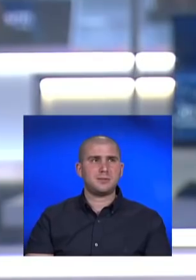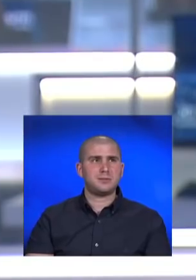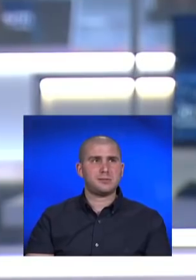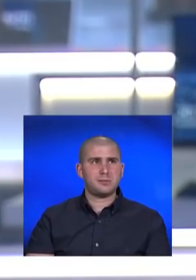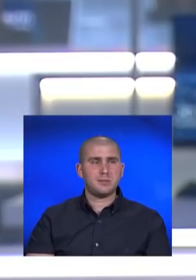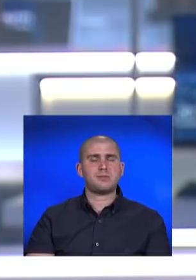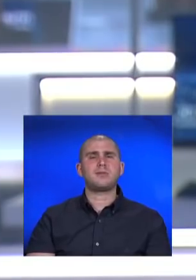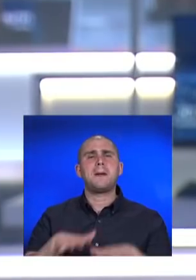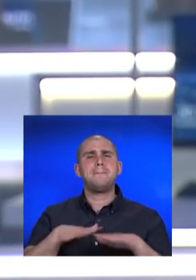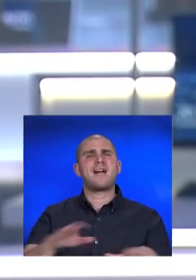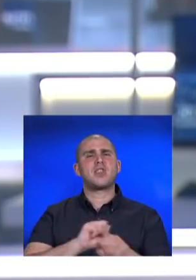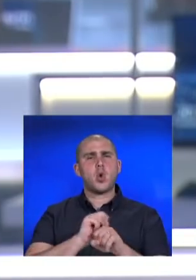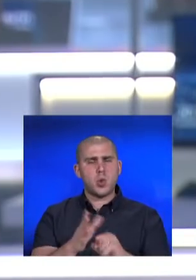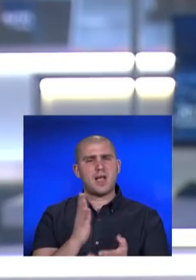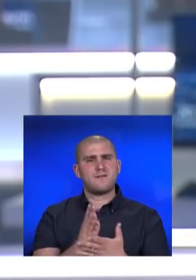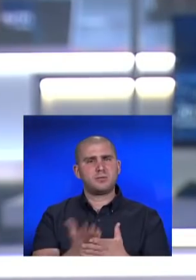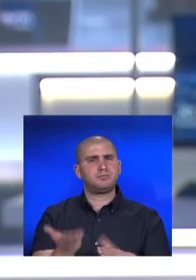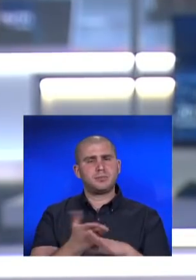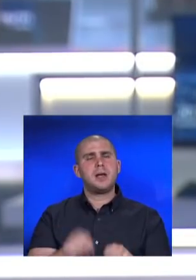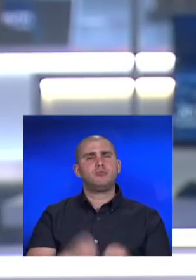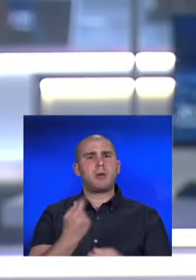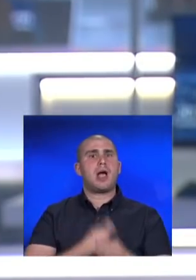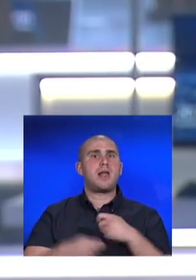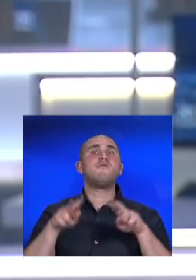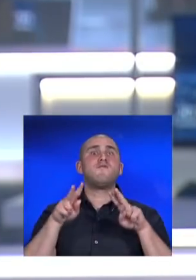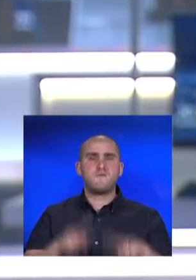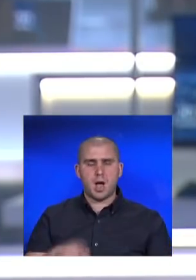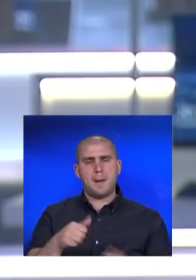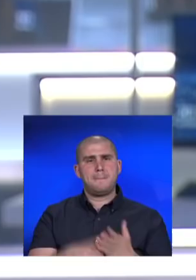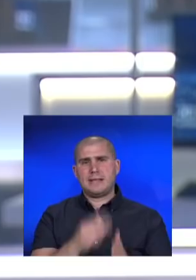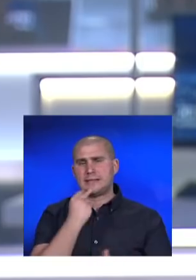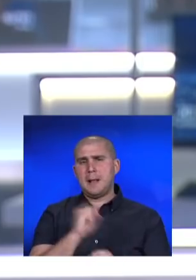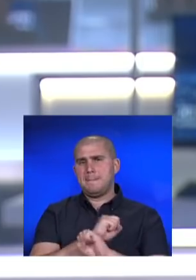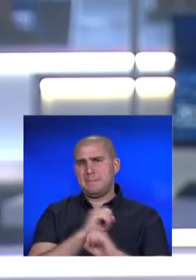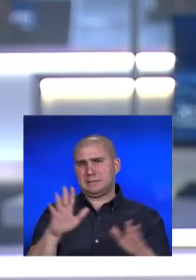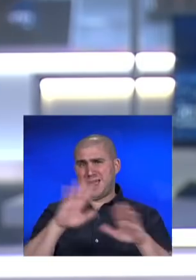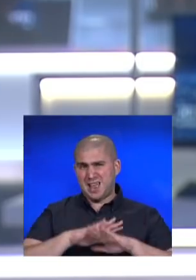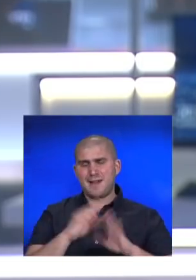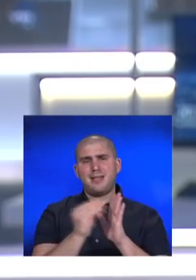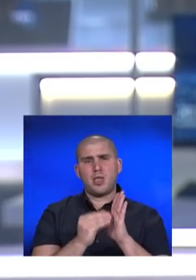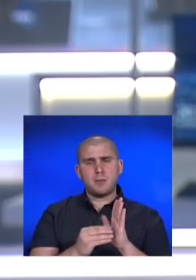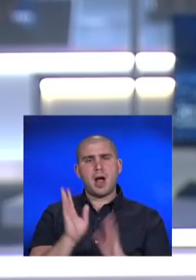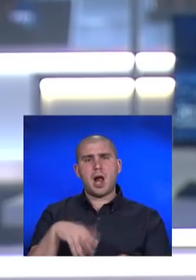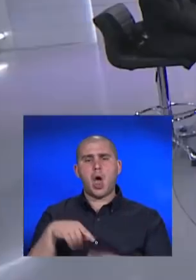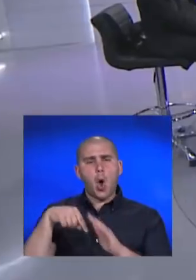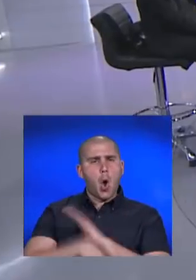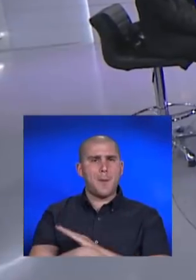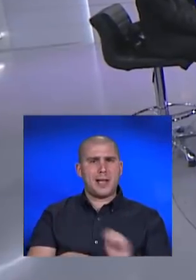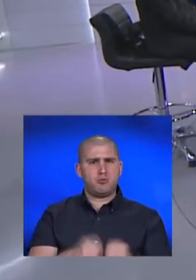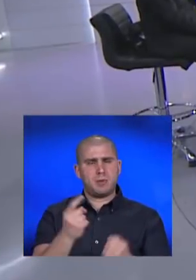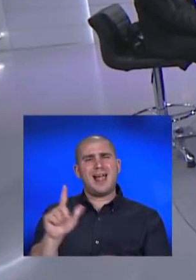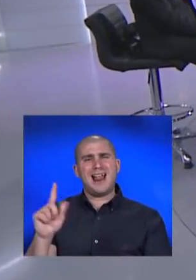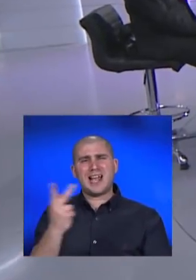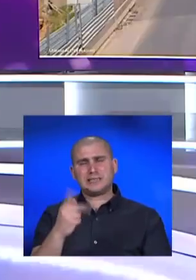הקורונה הביאה איתה גם משבר כלכלי חמור. בנק ישראל מפרסם הערב את הנתונים על עומק המשבר. ליאל קייזר, את מביאה